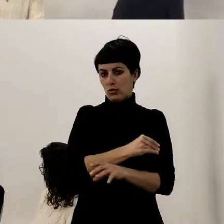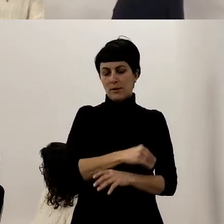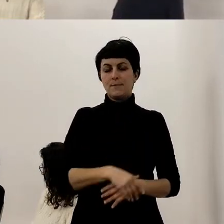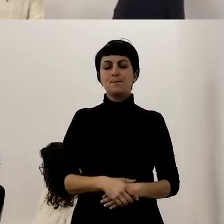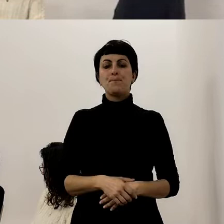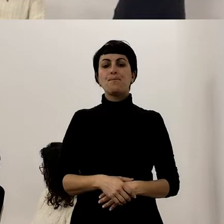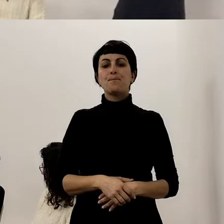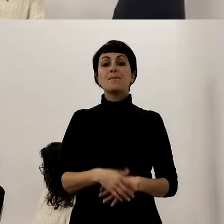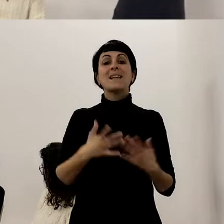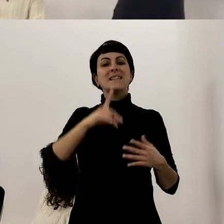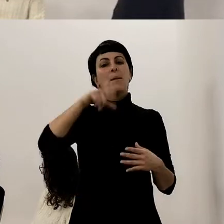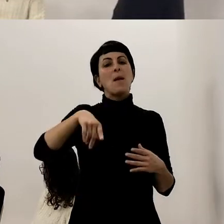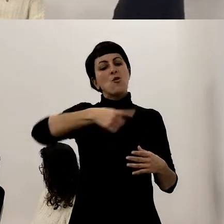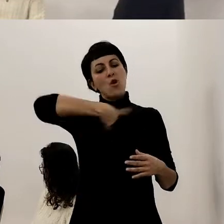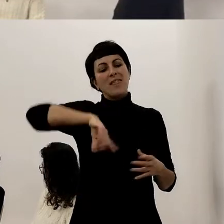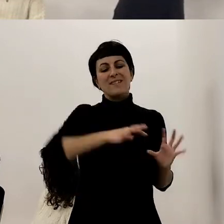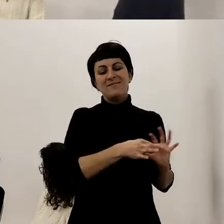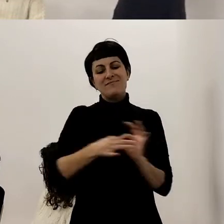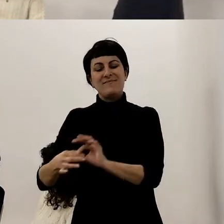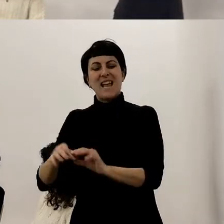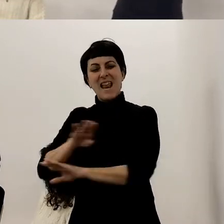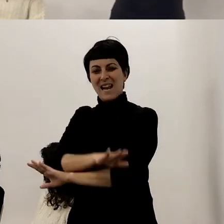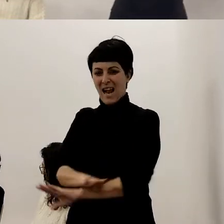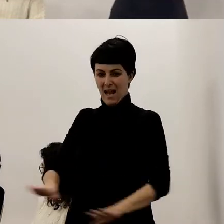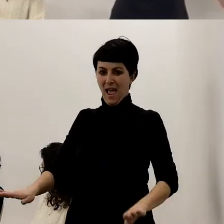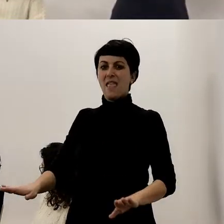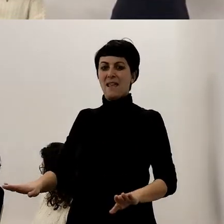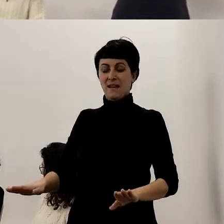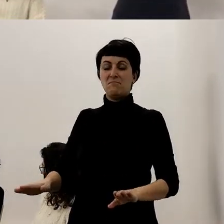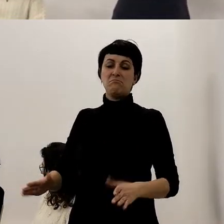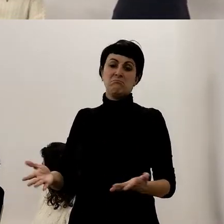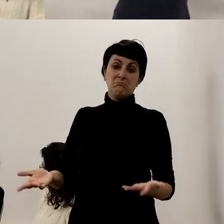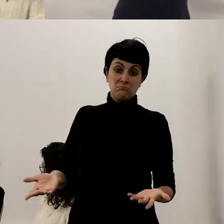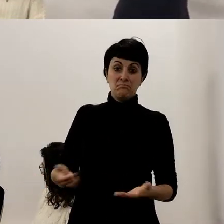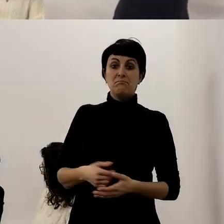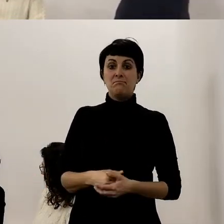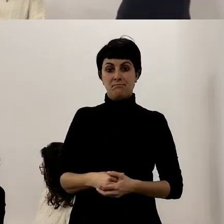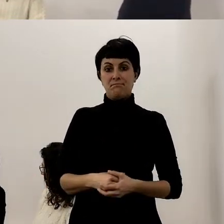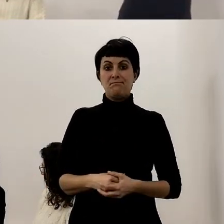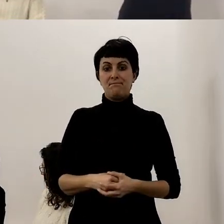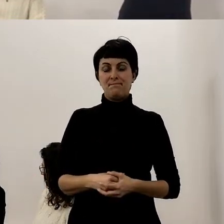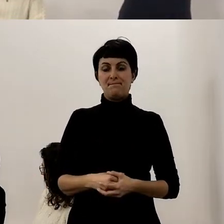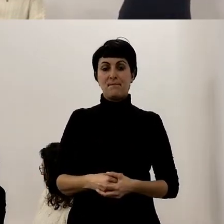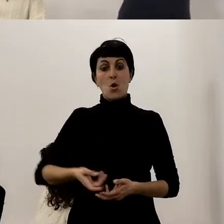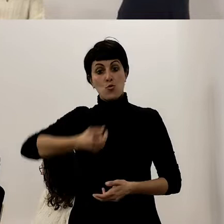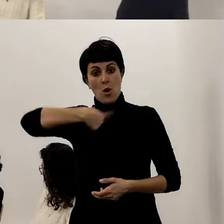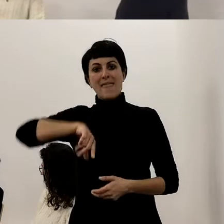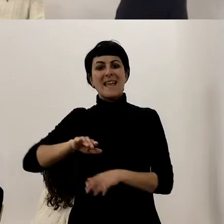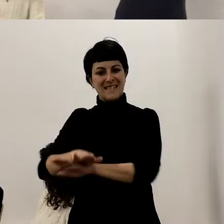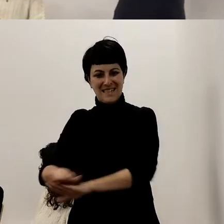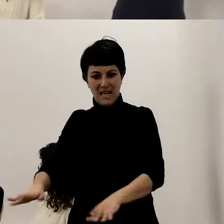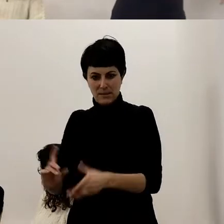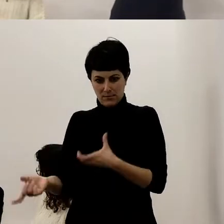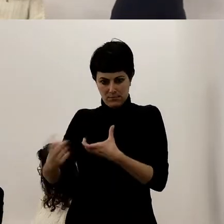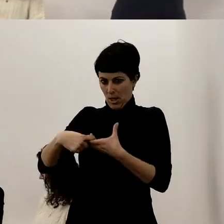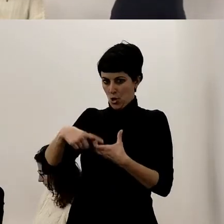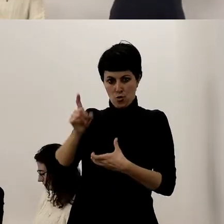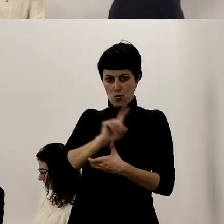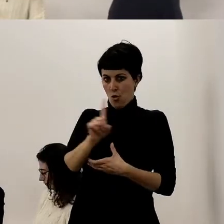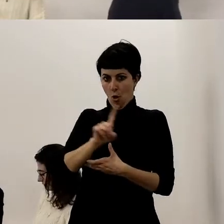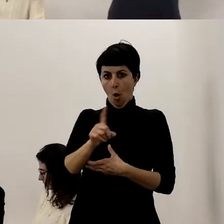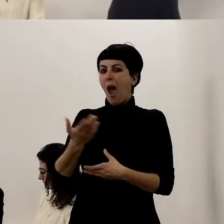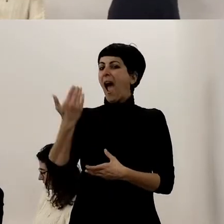vinculada amb la canalla, no? amb els nens o així. A la colla no tenim canalla, com comentàveu també